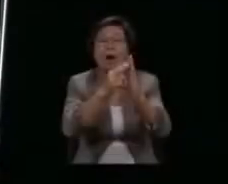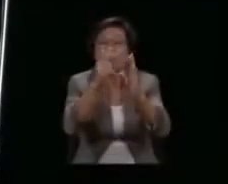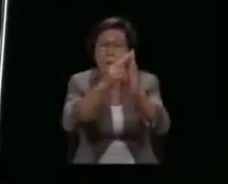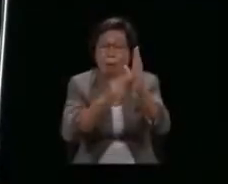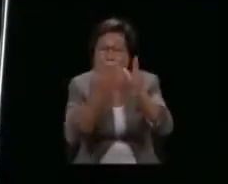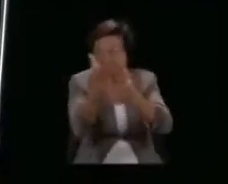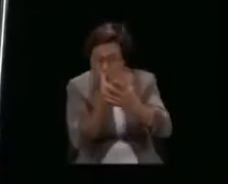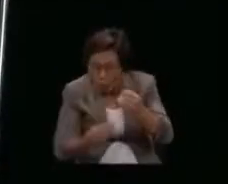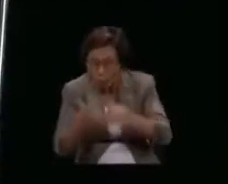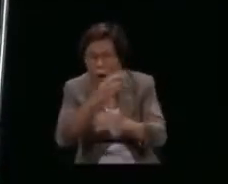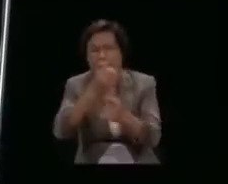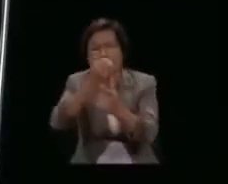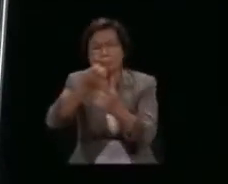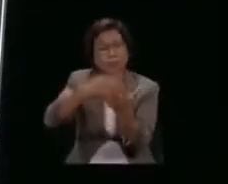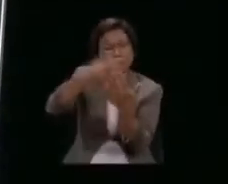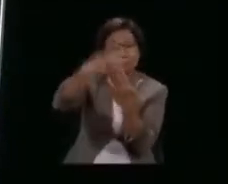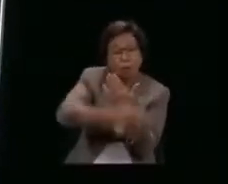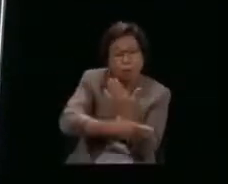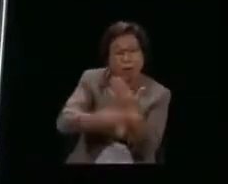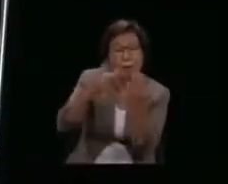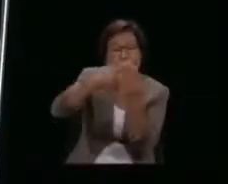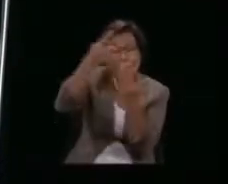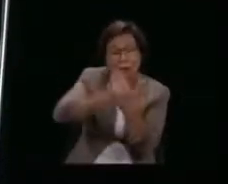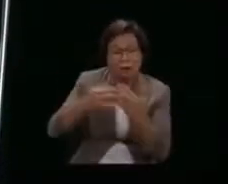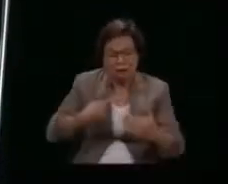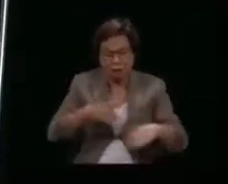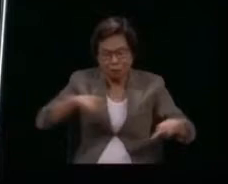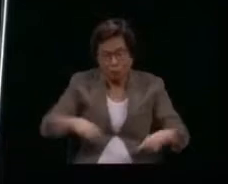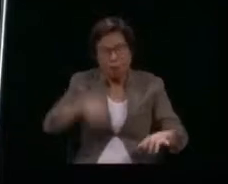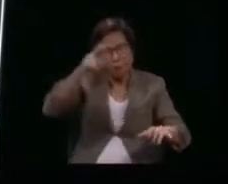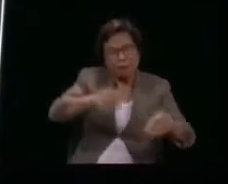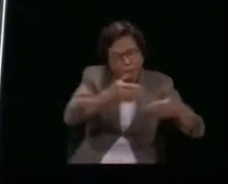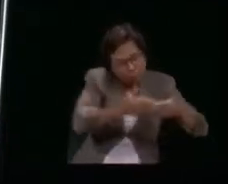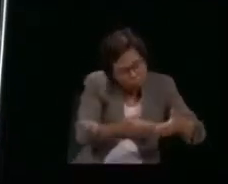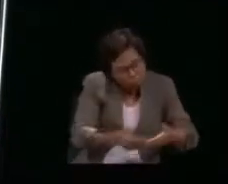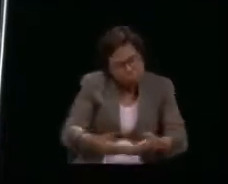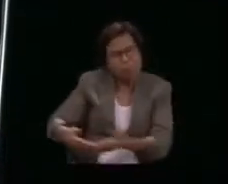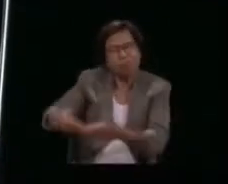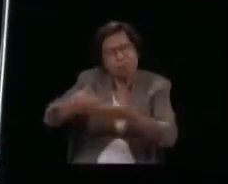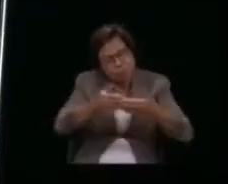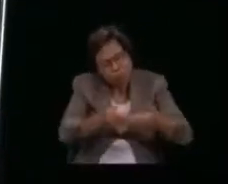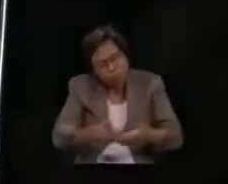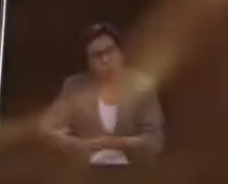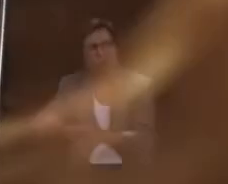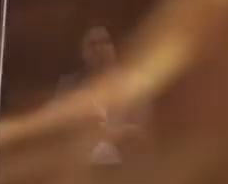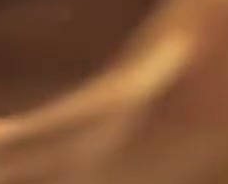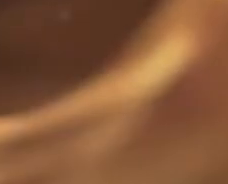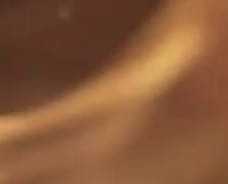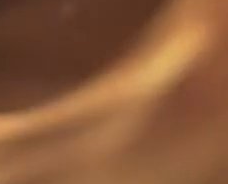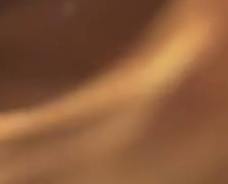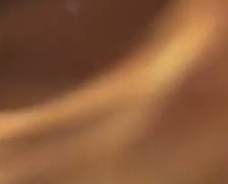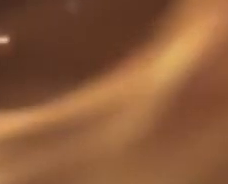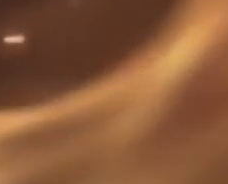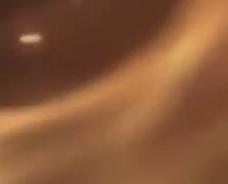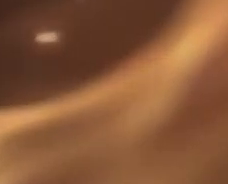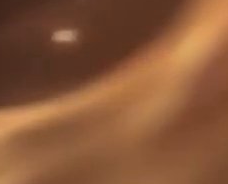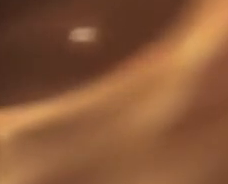projek yang perlu kita jalankan, memastikan ada kesinambungan dasar yang telah kita garis.